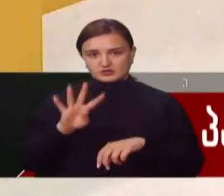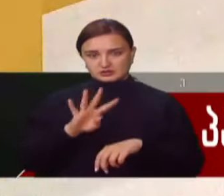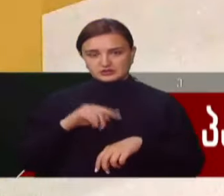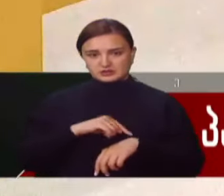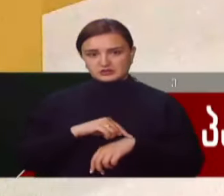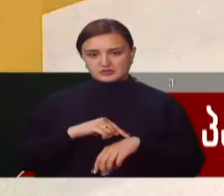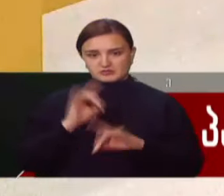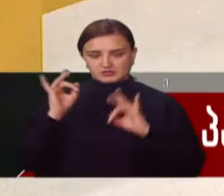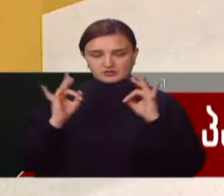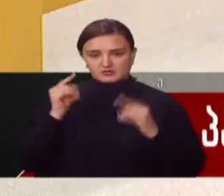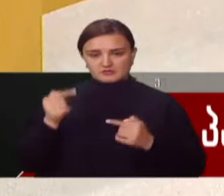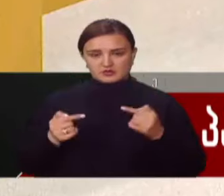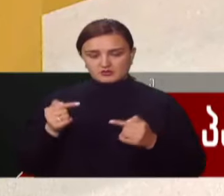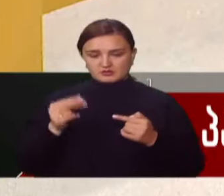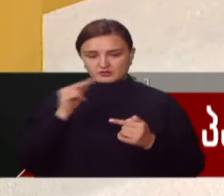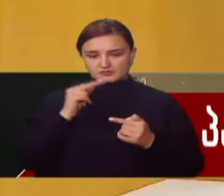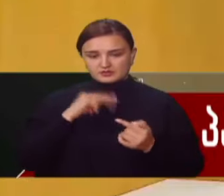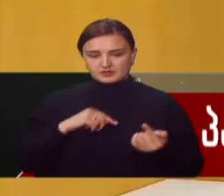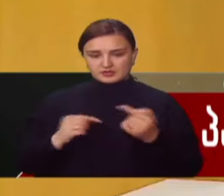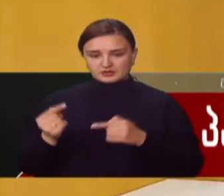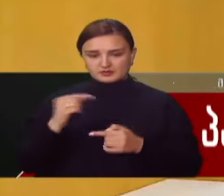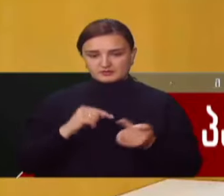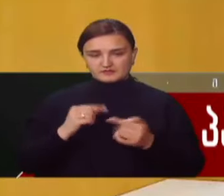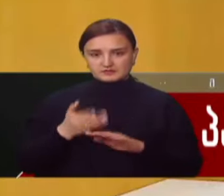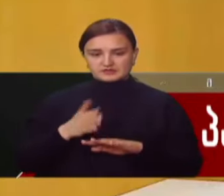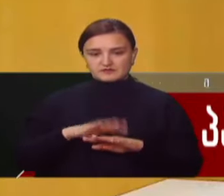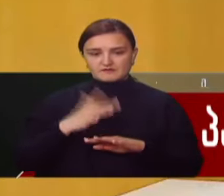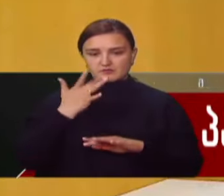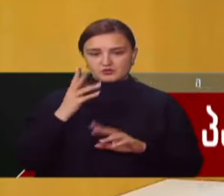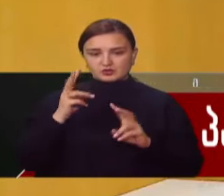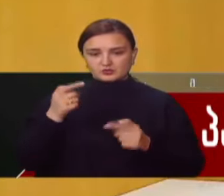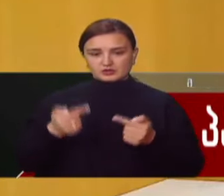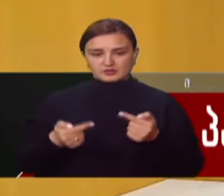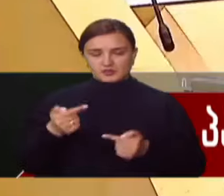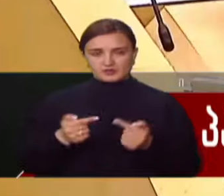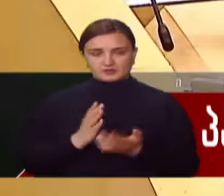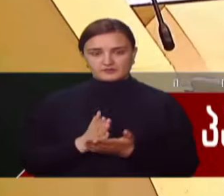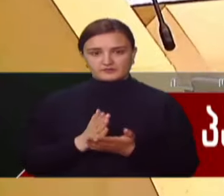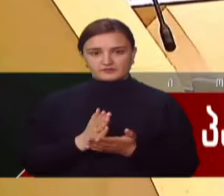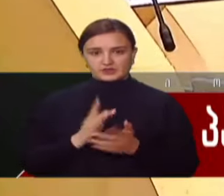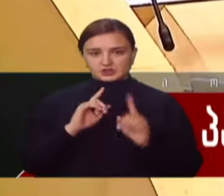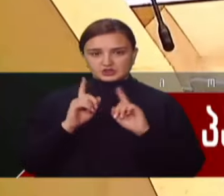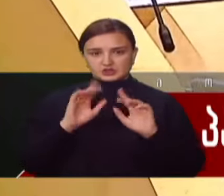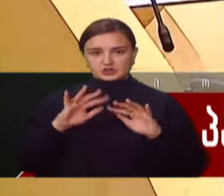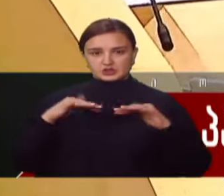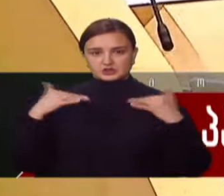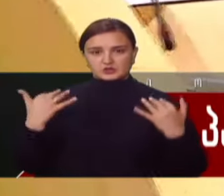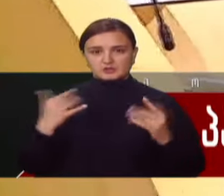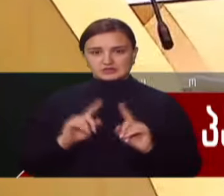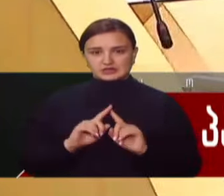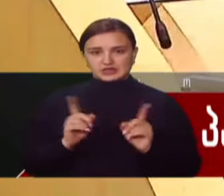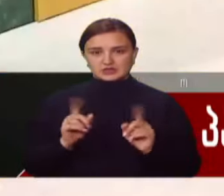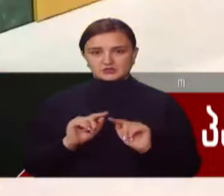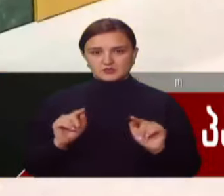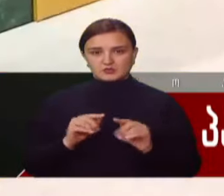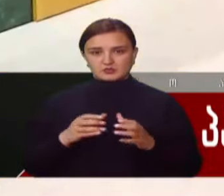ganmavlobashi Khmauris urtiertbraldebebis da mtsvave politikuri debatebis fonze mimdinareobda. Sxdomaze gansakutrebit